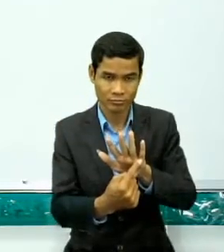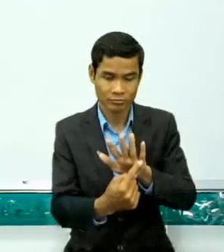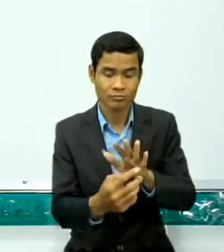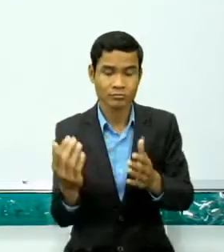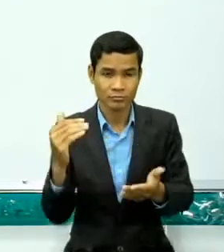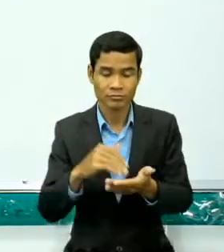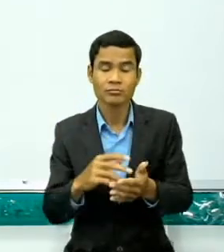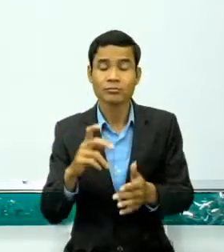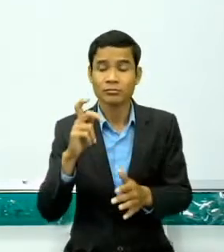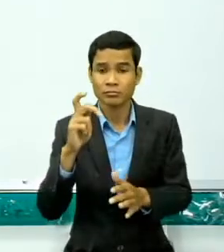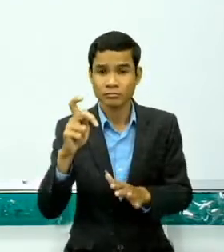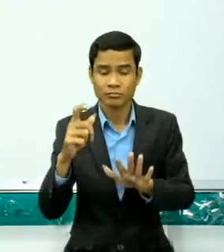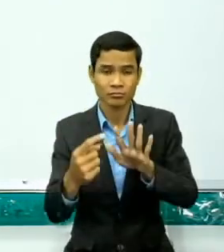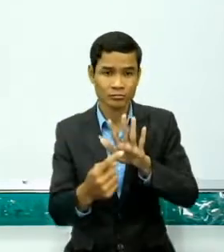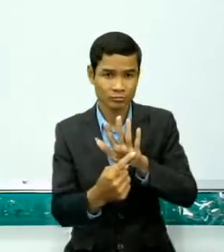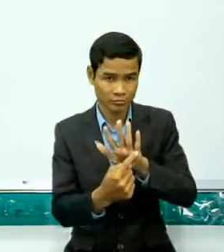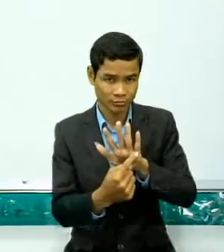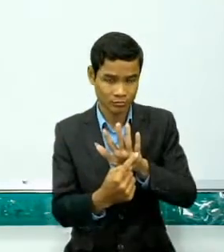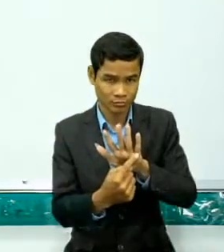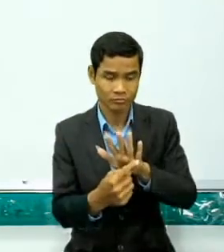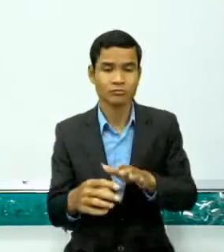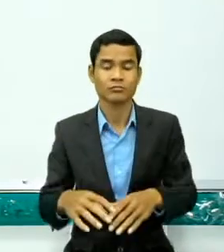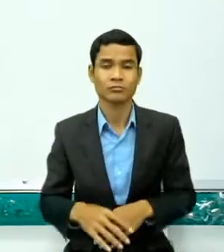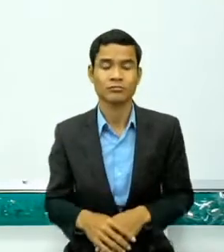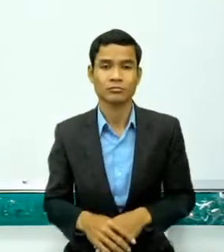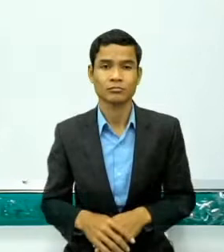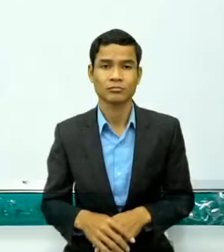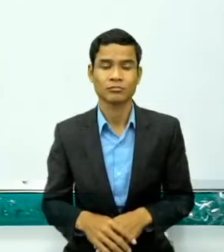ម្ដងទៀតណាគឺ